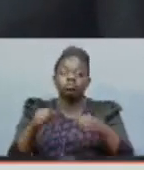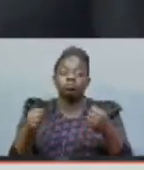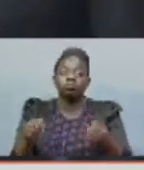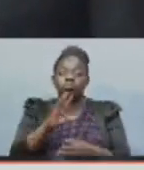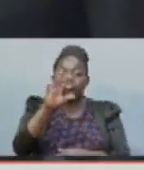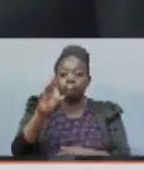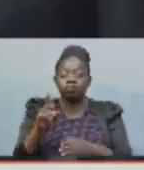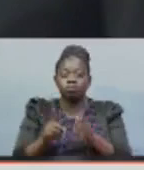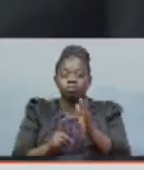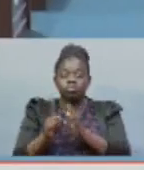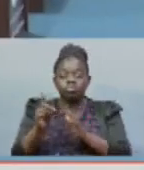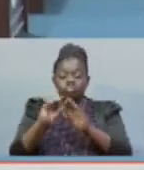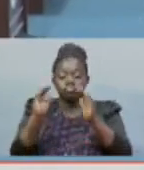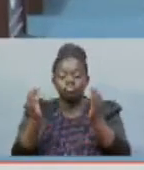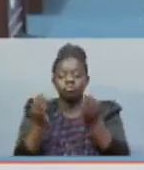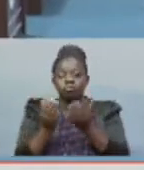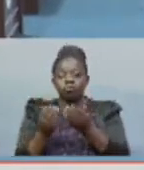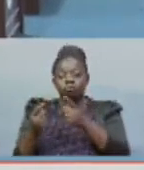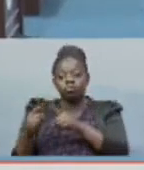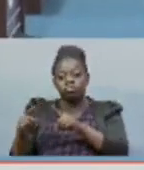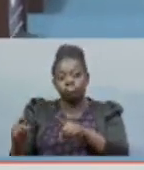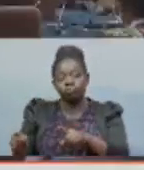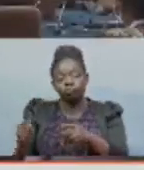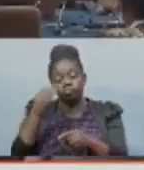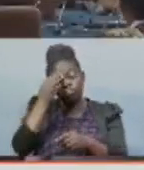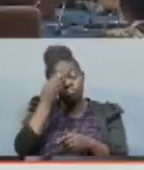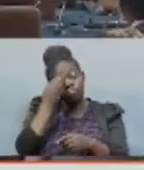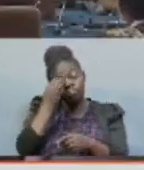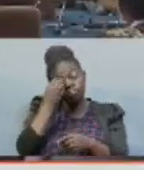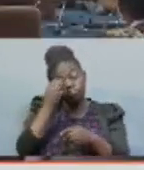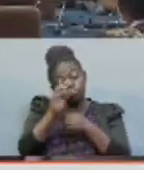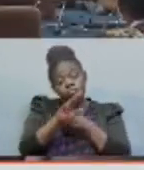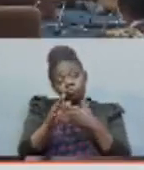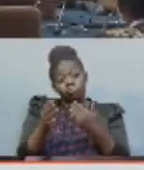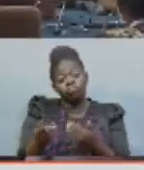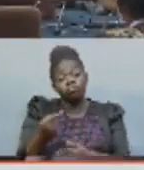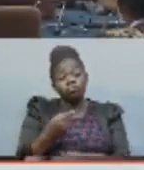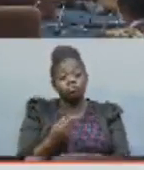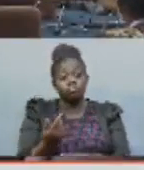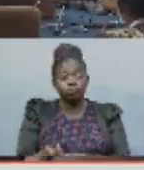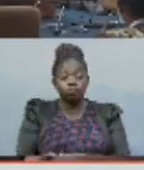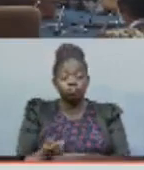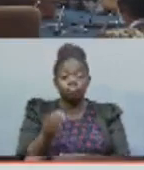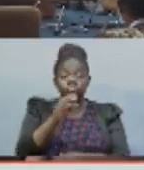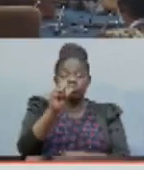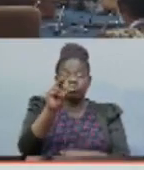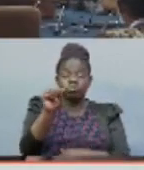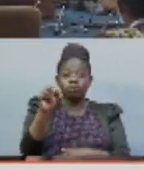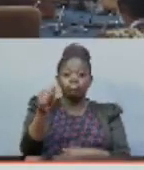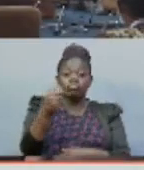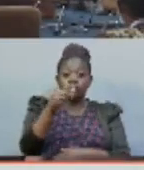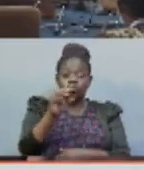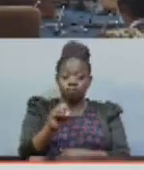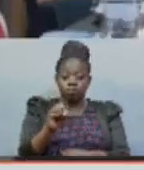ogwa African Global Security Foundation Museveni ne ola bakulembeze ba mawanga balala okuli Denis Sassou Nguesso wa Congo Brazzaville Joao